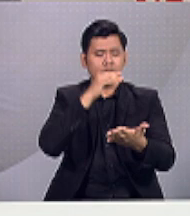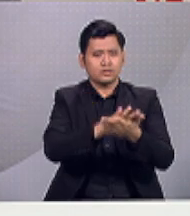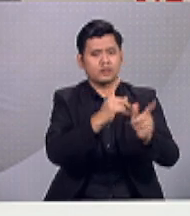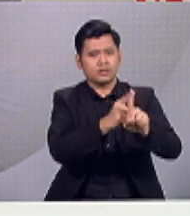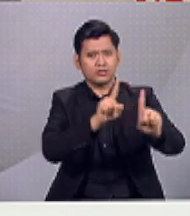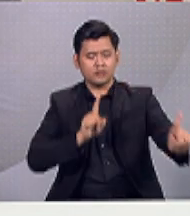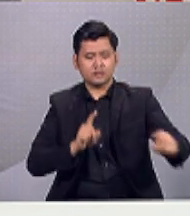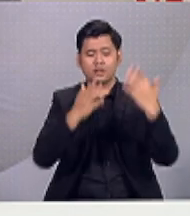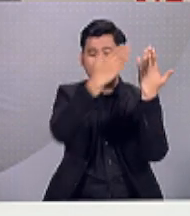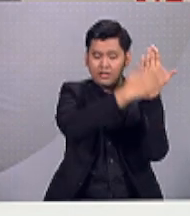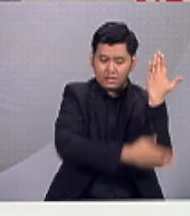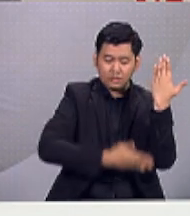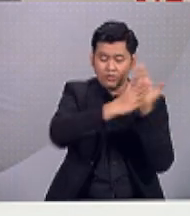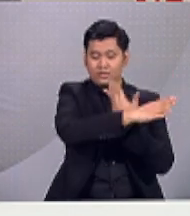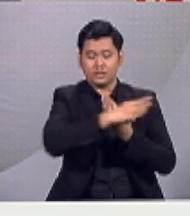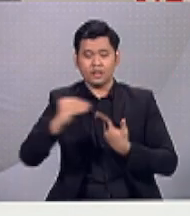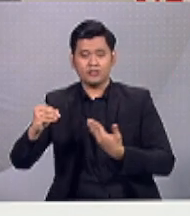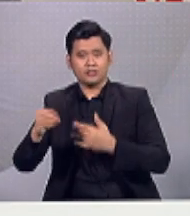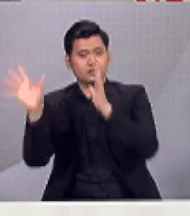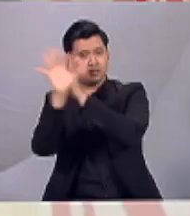antara Semenanjung dan Sabah Sarawak? Ya.